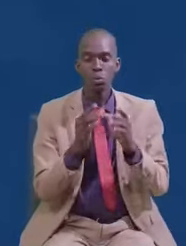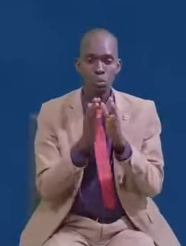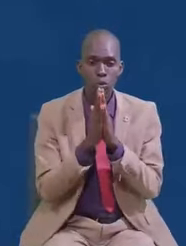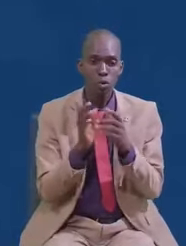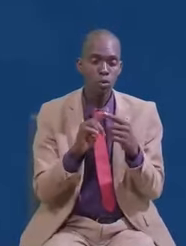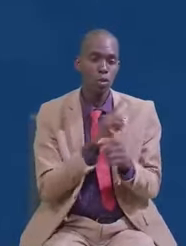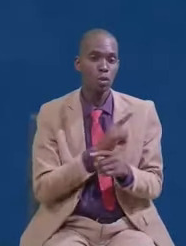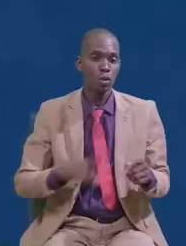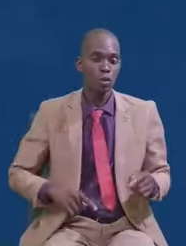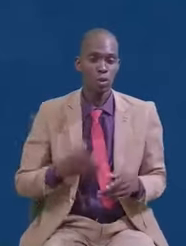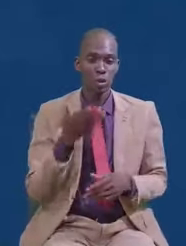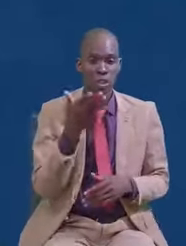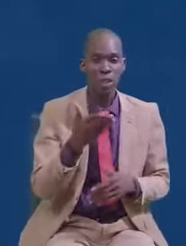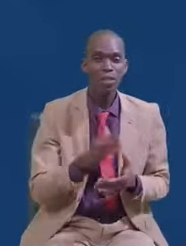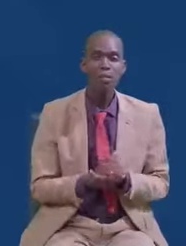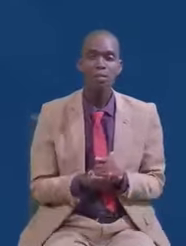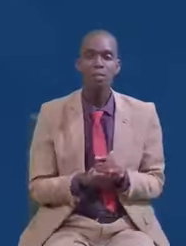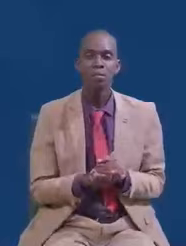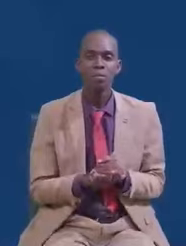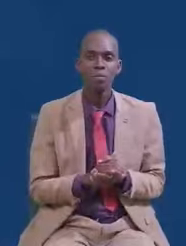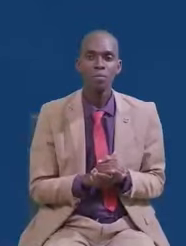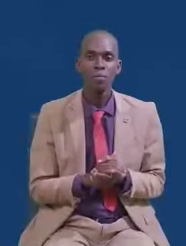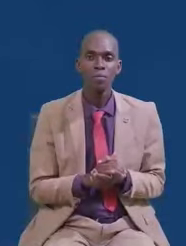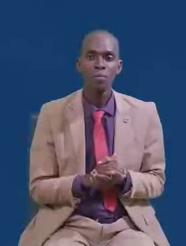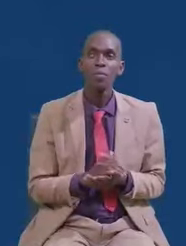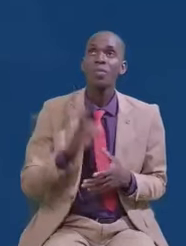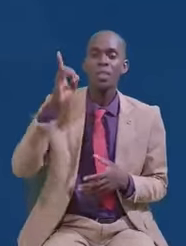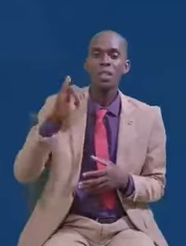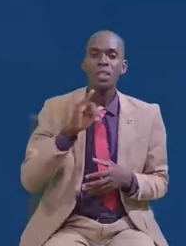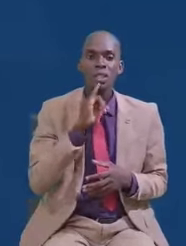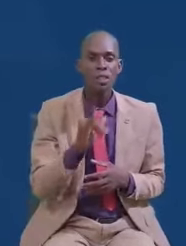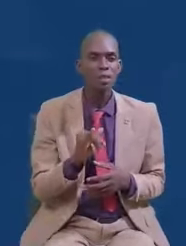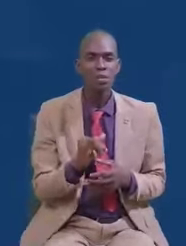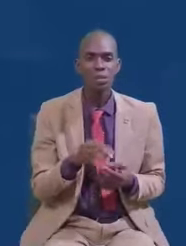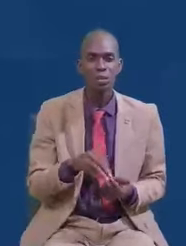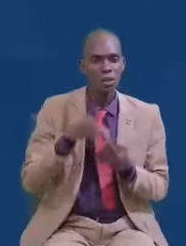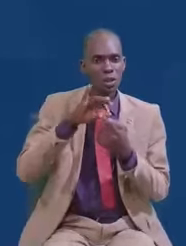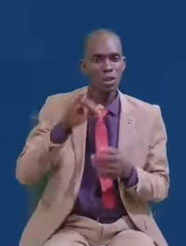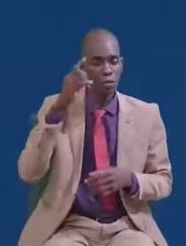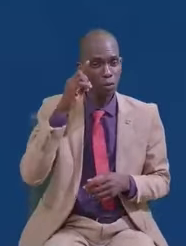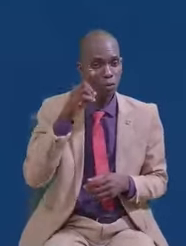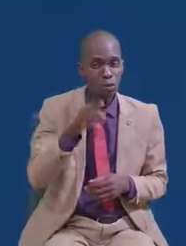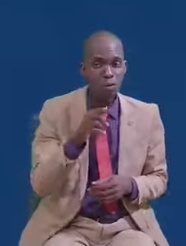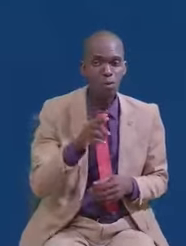là-bas, il est spécialement pour vous. Il est spécifiquement pour vous.